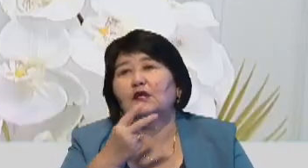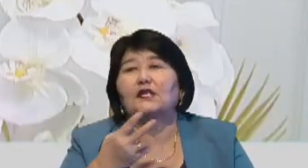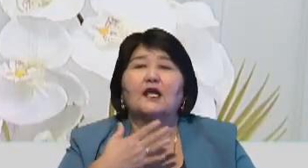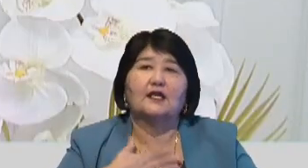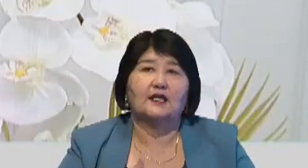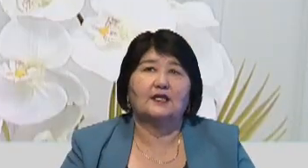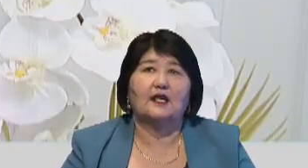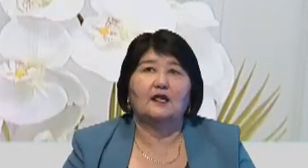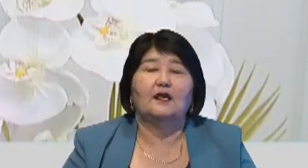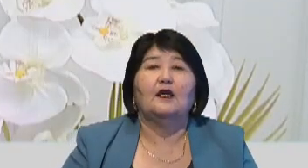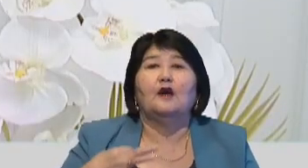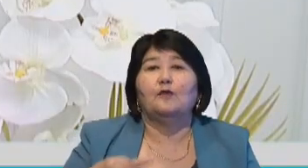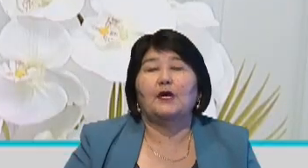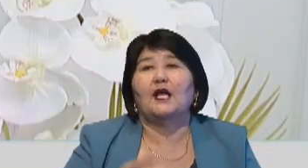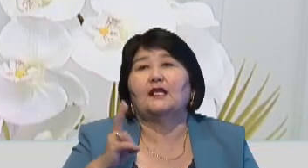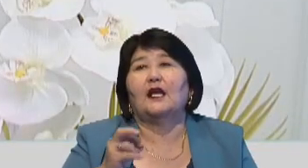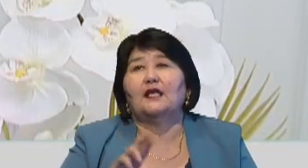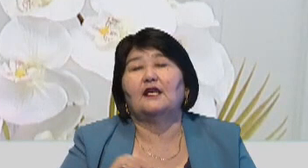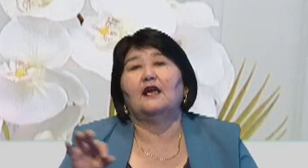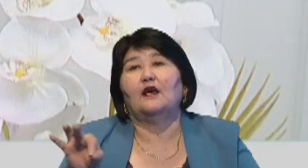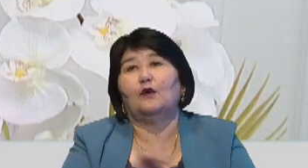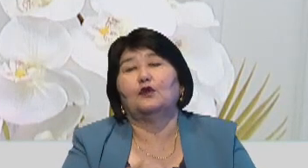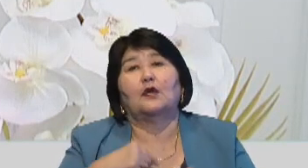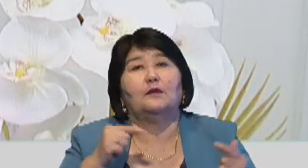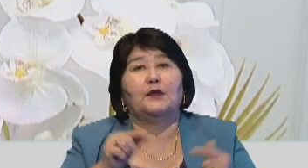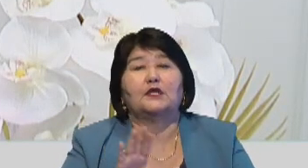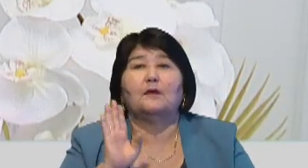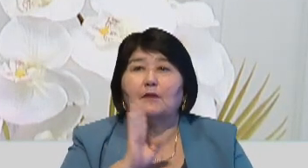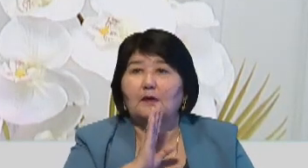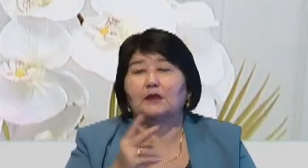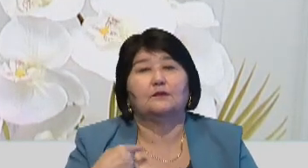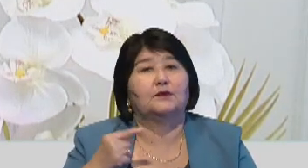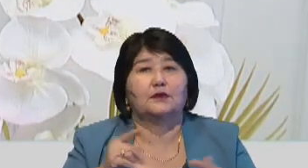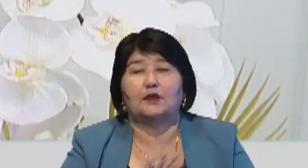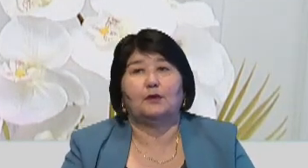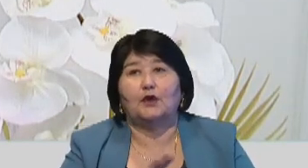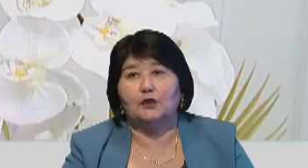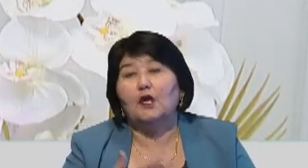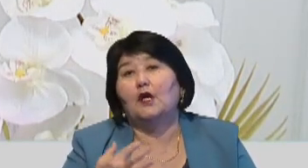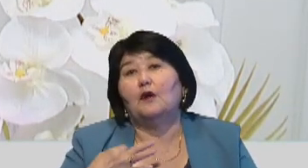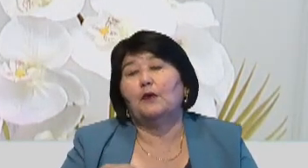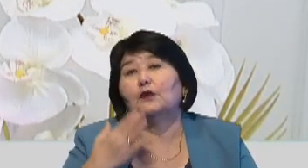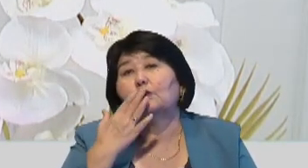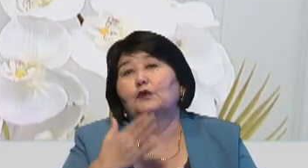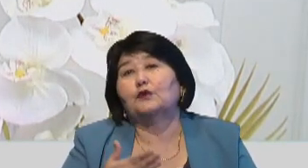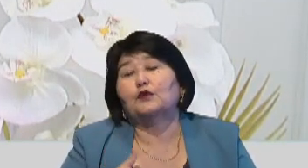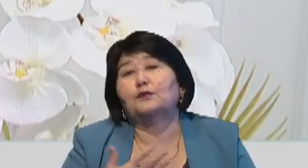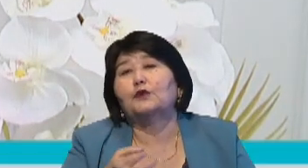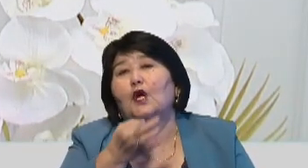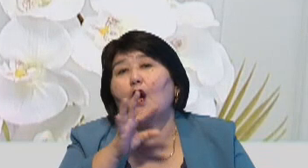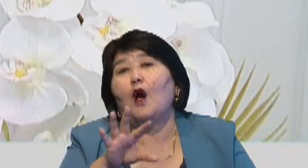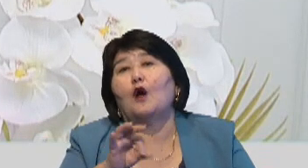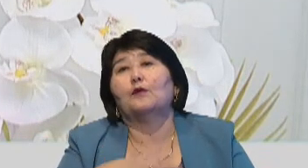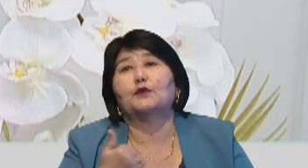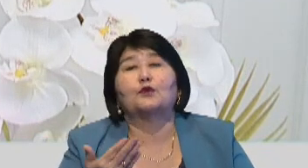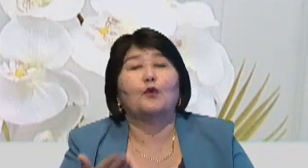риза. Балама Наталияға қосылған кезде қарсы болған жоқпыз, мамасы да. Менде біз енді баламның сүйіп тұрған қалаулысы болғаннан кейін